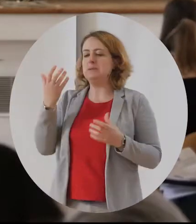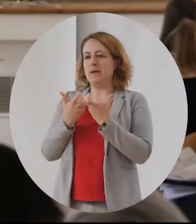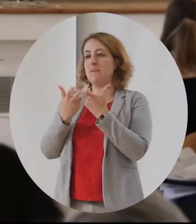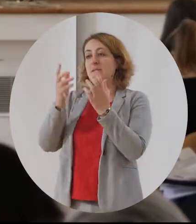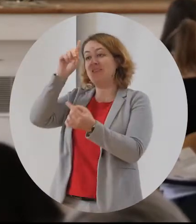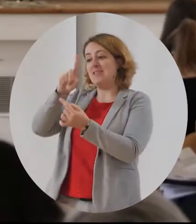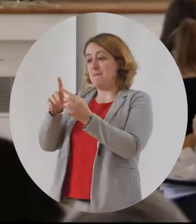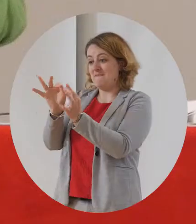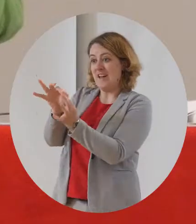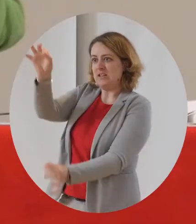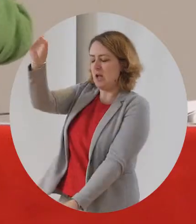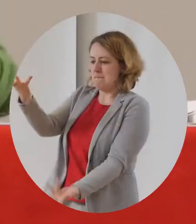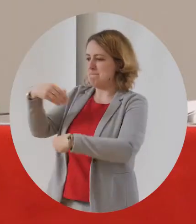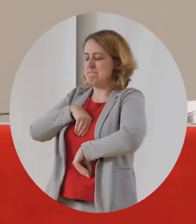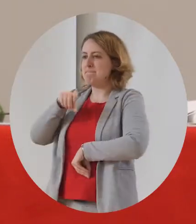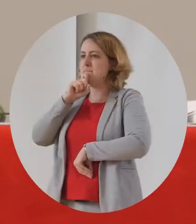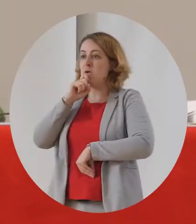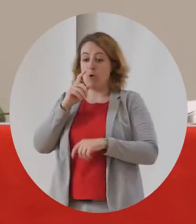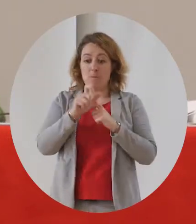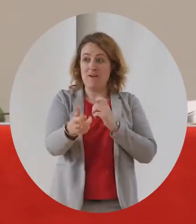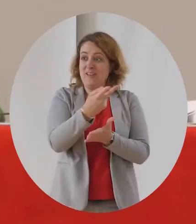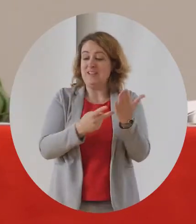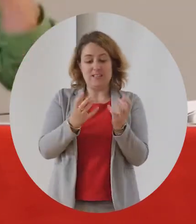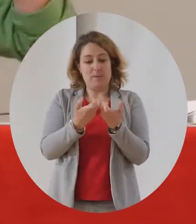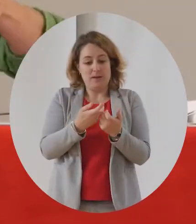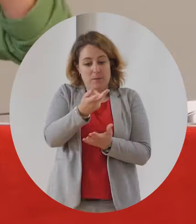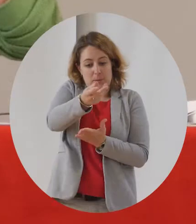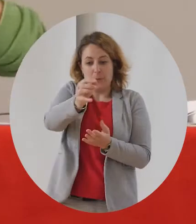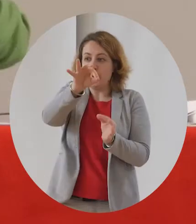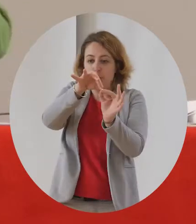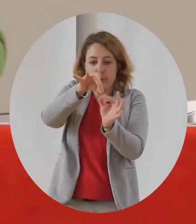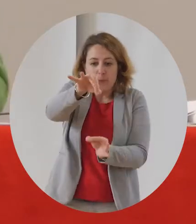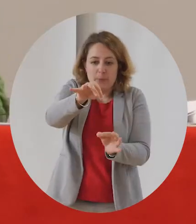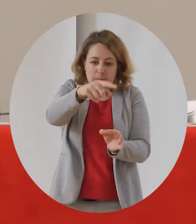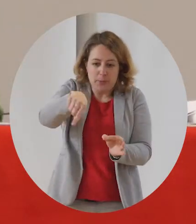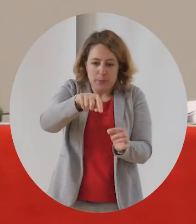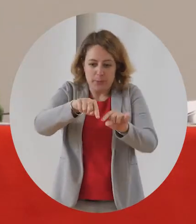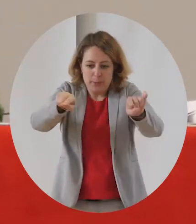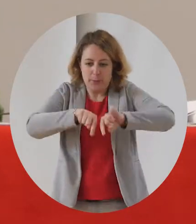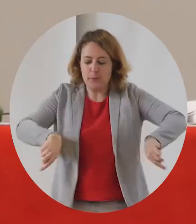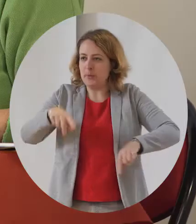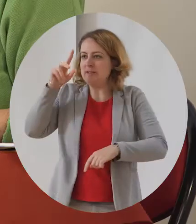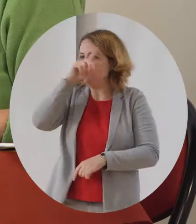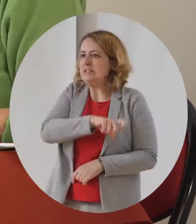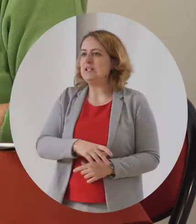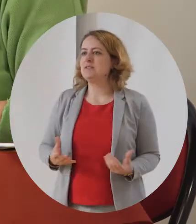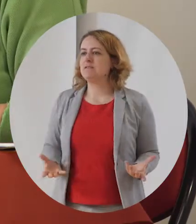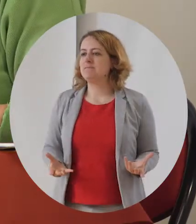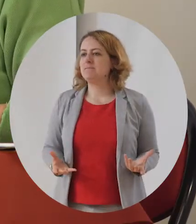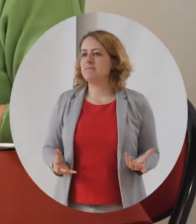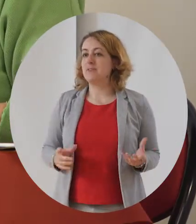dessins avec des bâtons. La verticalité, il faut déjà la ressentir avant de pouvoir la reproduire. C'est pour ça que souvent,